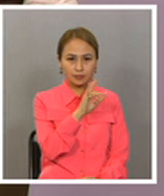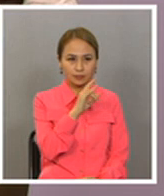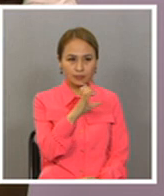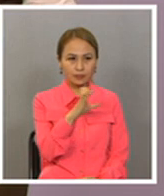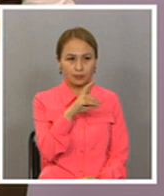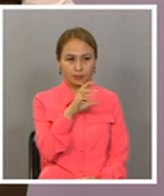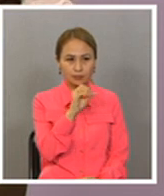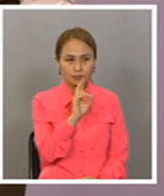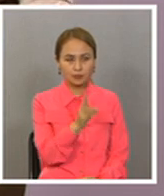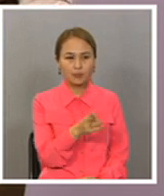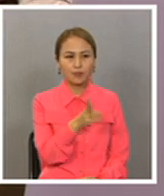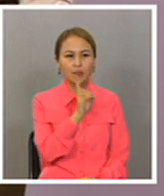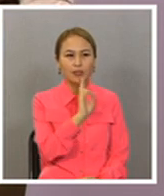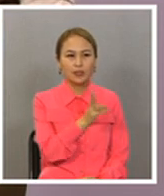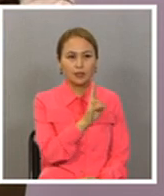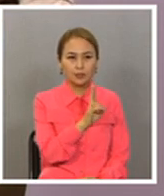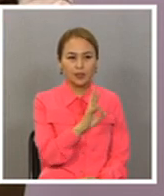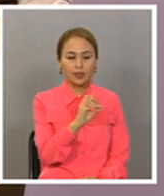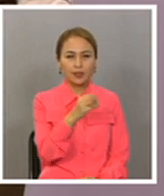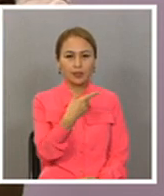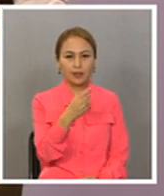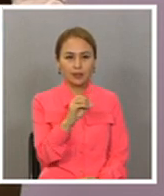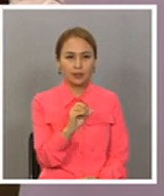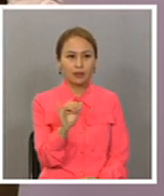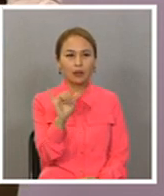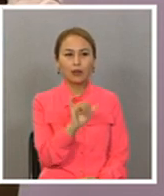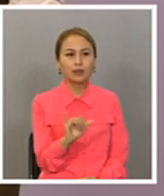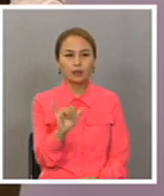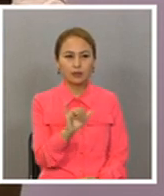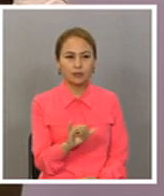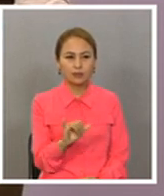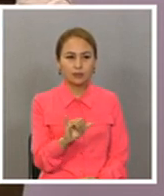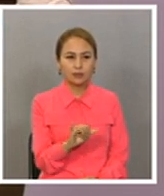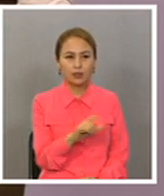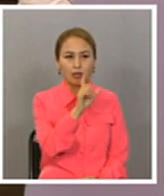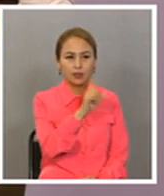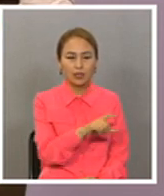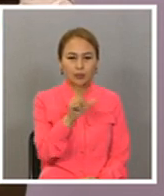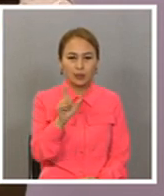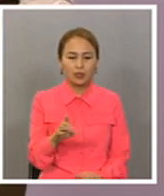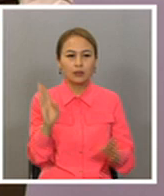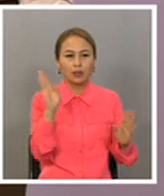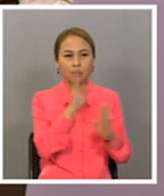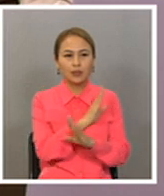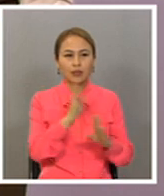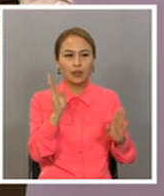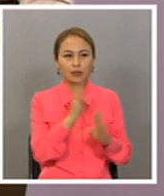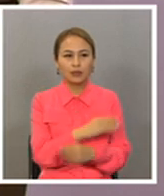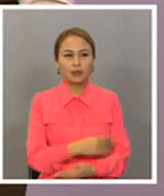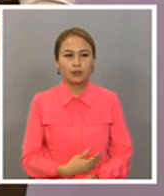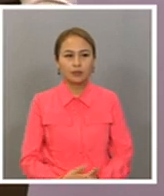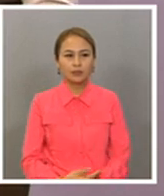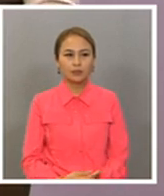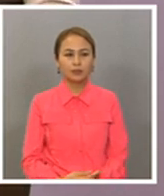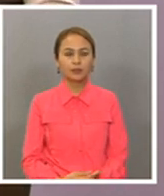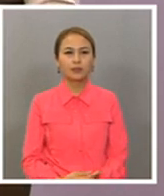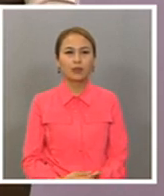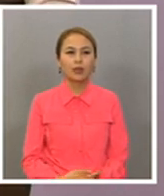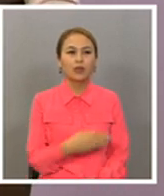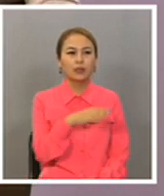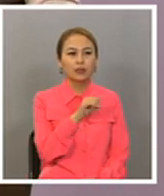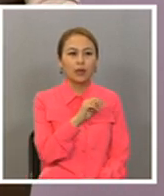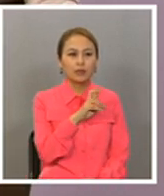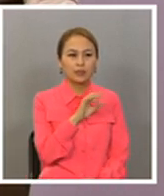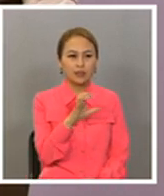табиғаттың. Бар септік. Кімге, неге? Адамға, табиғатқа.